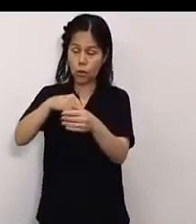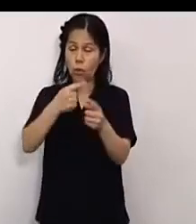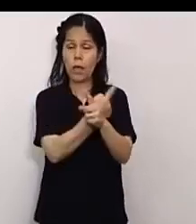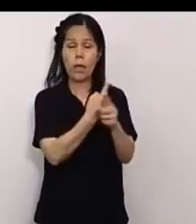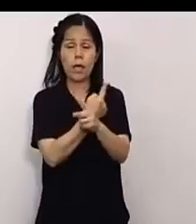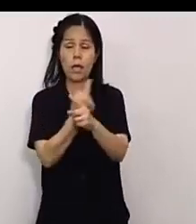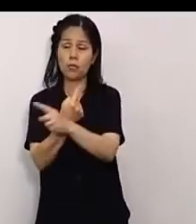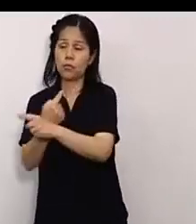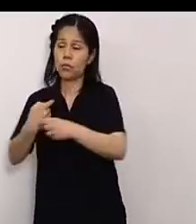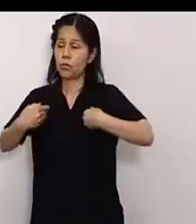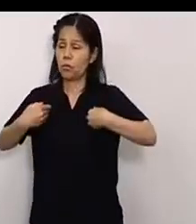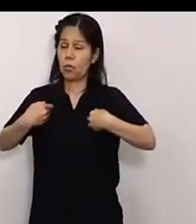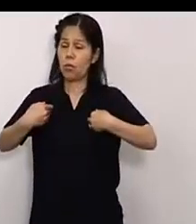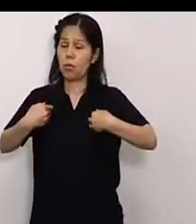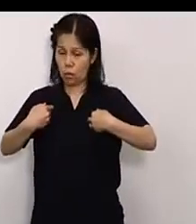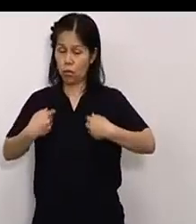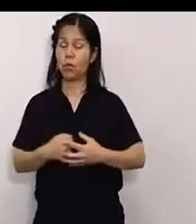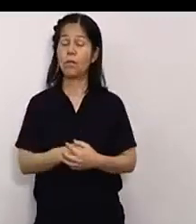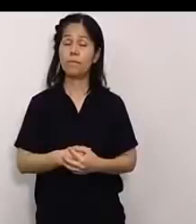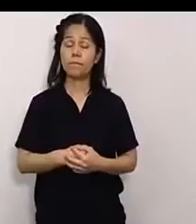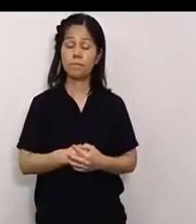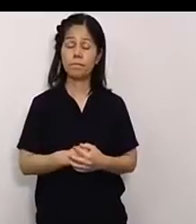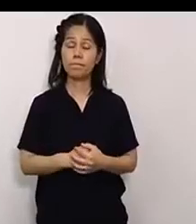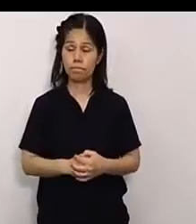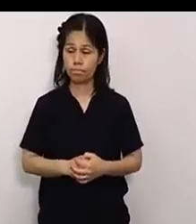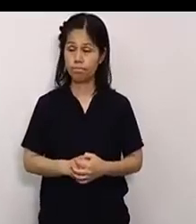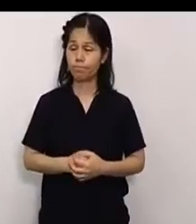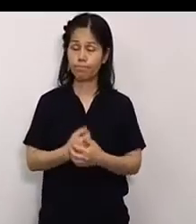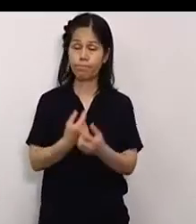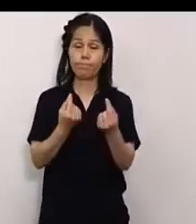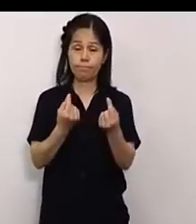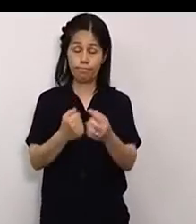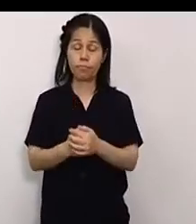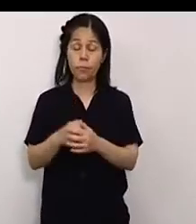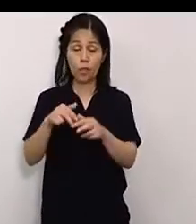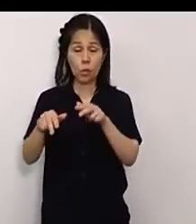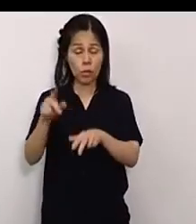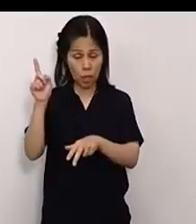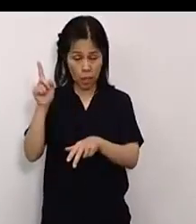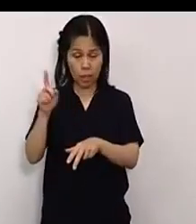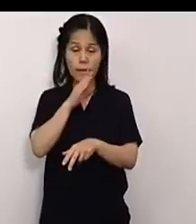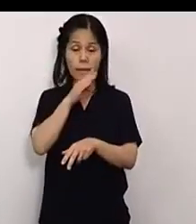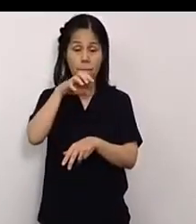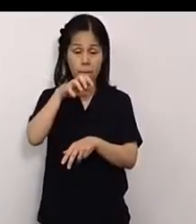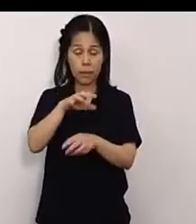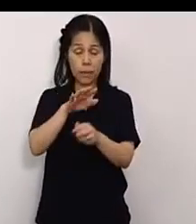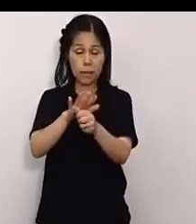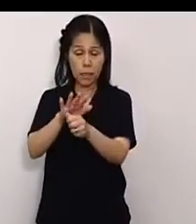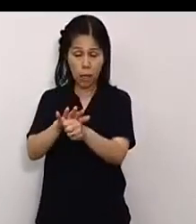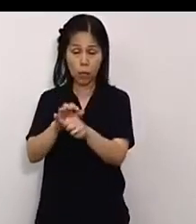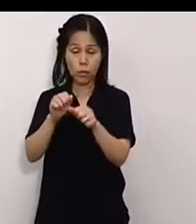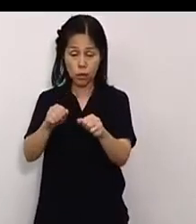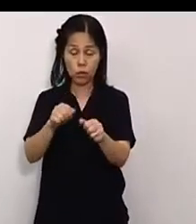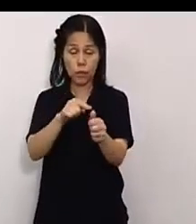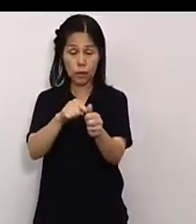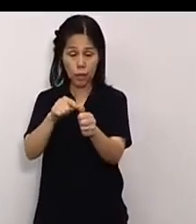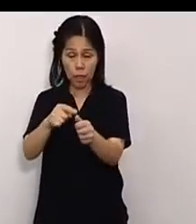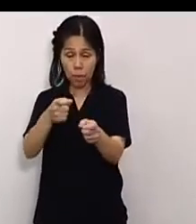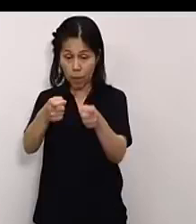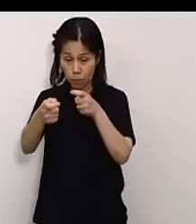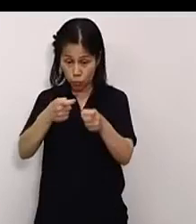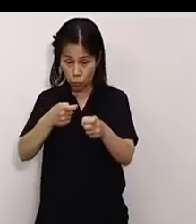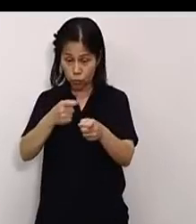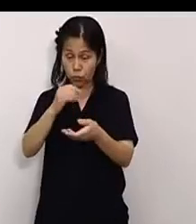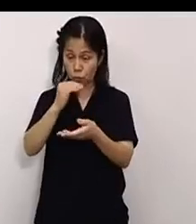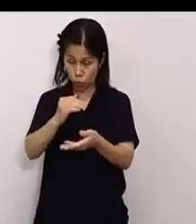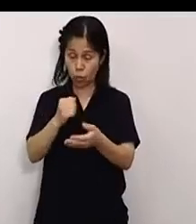改革していかなきゃいけないですね。 そうですね、だから今行政サイドがその現場で支援をしている方々から学ぶこと、それから現